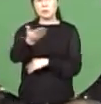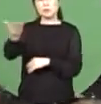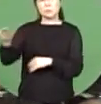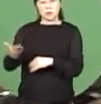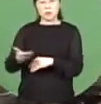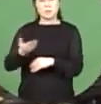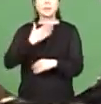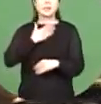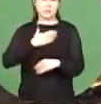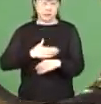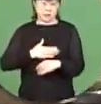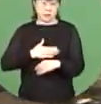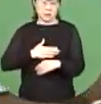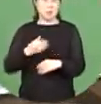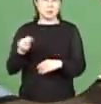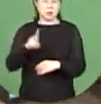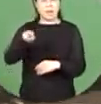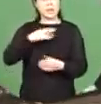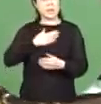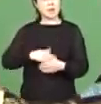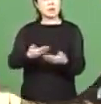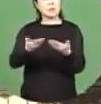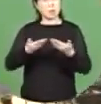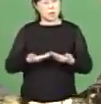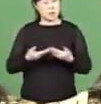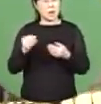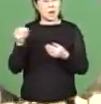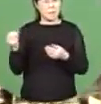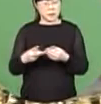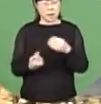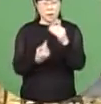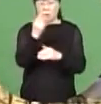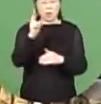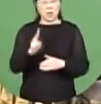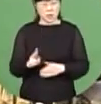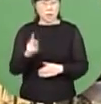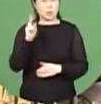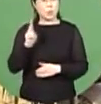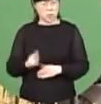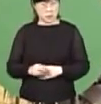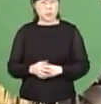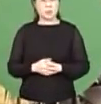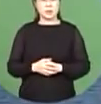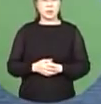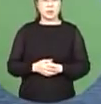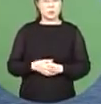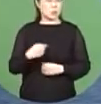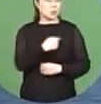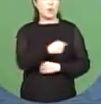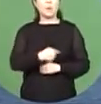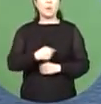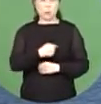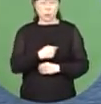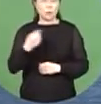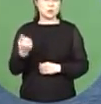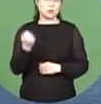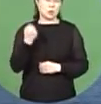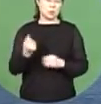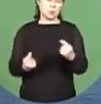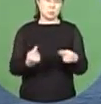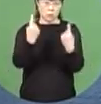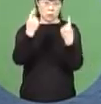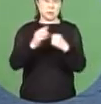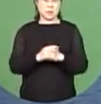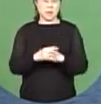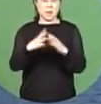さんに知ってそして理解をしていただいて二度とこうした事案を引き起こさないそうした思いを強くすると